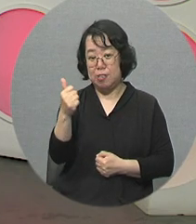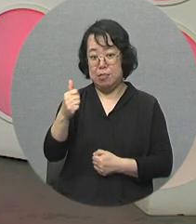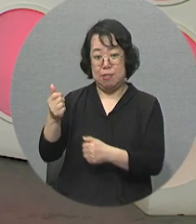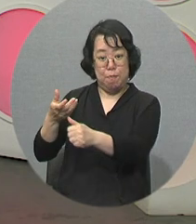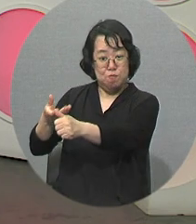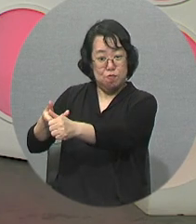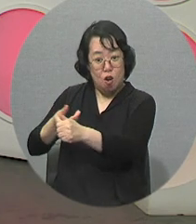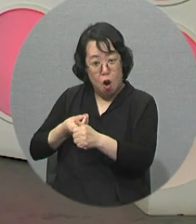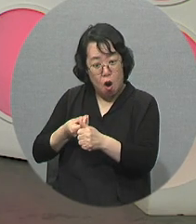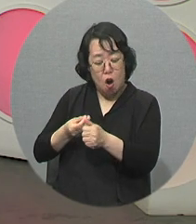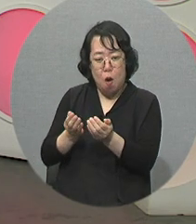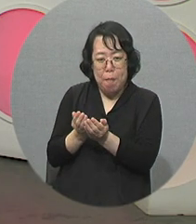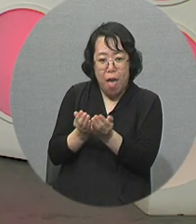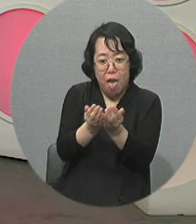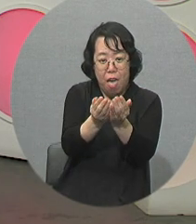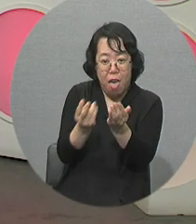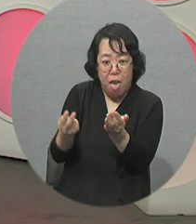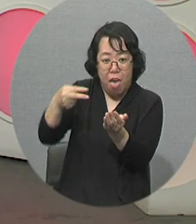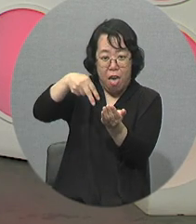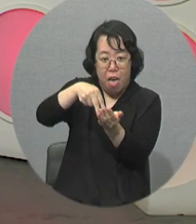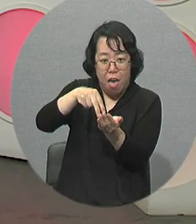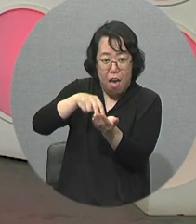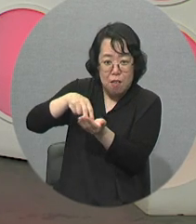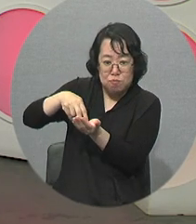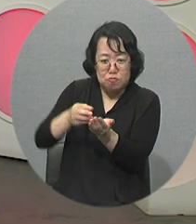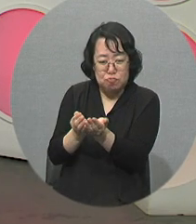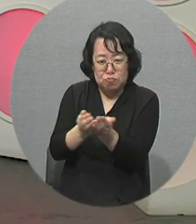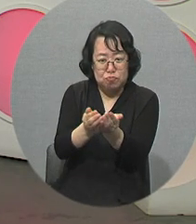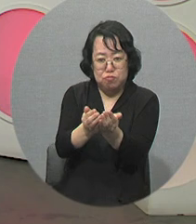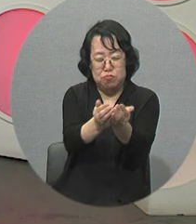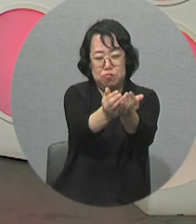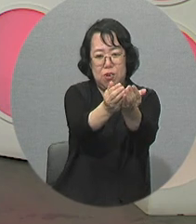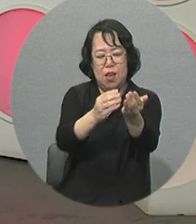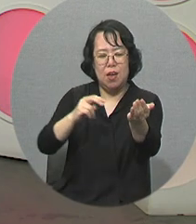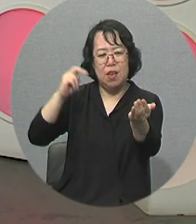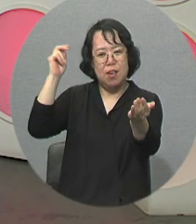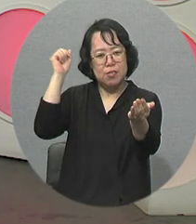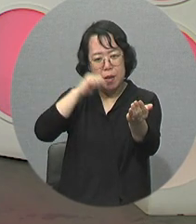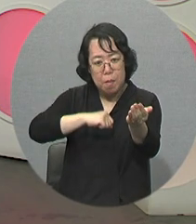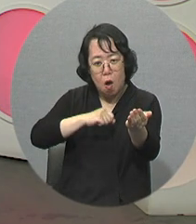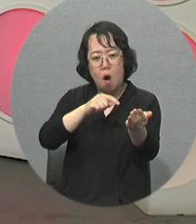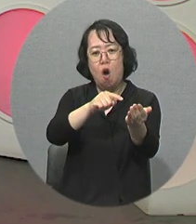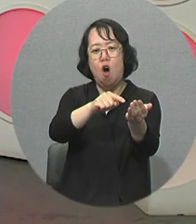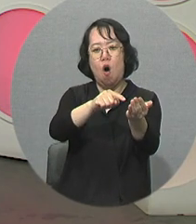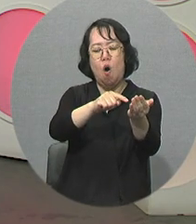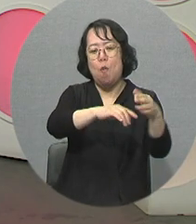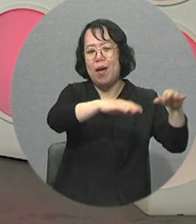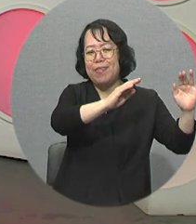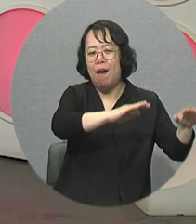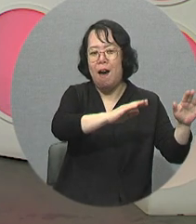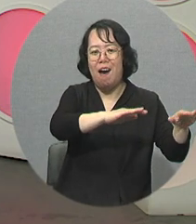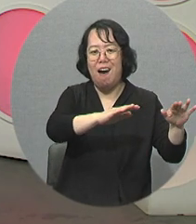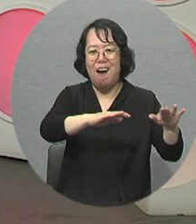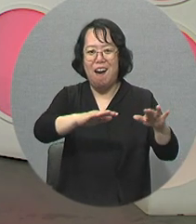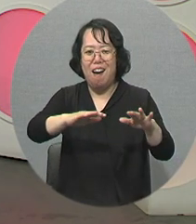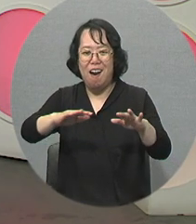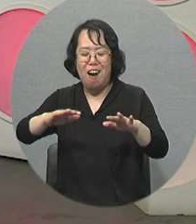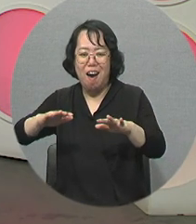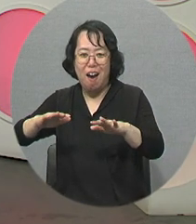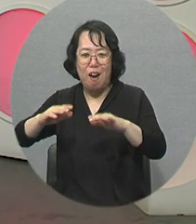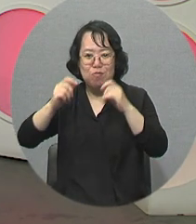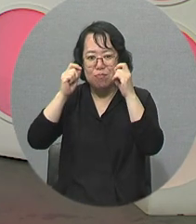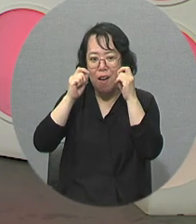바다로 향했는데 동틀 무렵에 갯내음이 물씬 풍기는 바다는